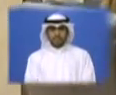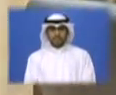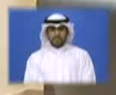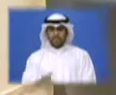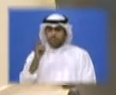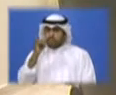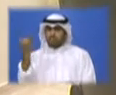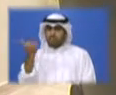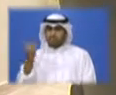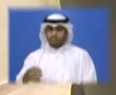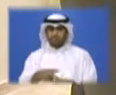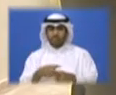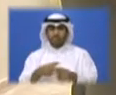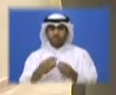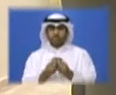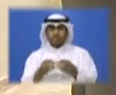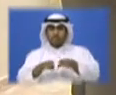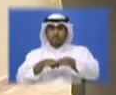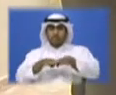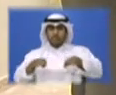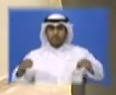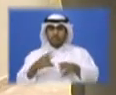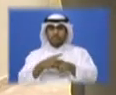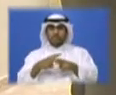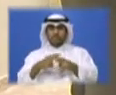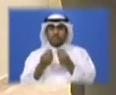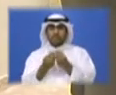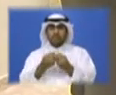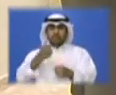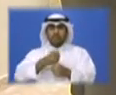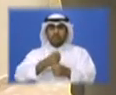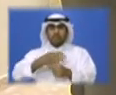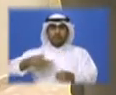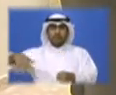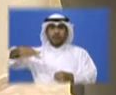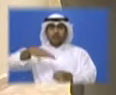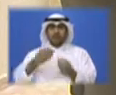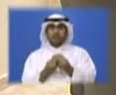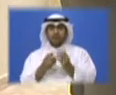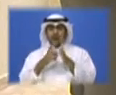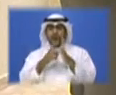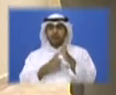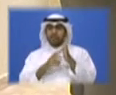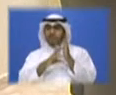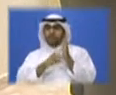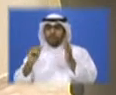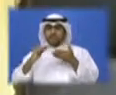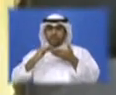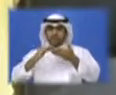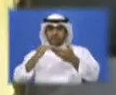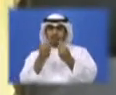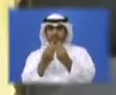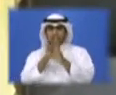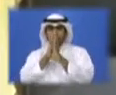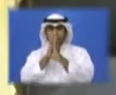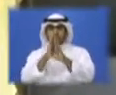تحرص دولة الكويت على استقرار العمالة الوافدة في سوق العمل ووضع القوانين التي تتماشى بشأن حماية